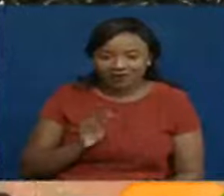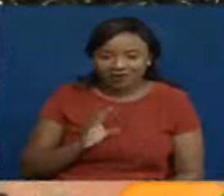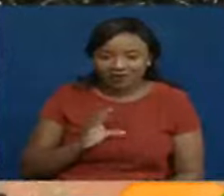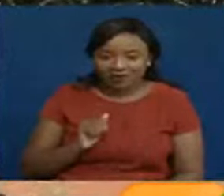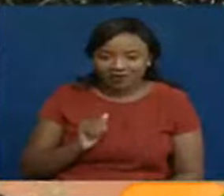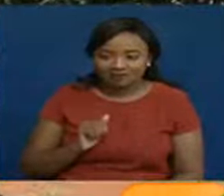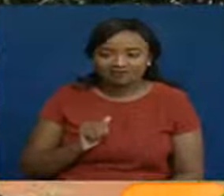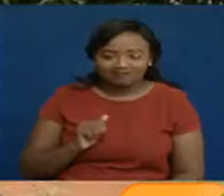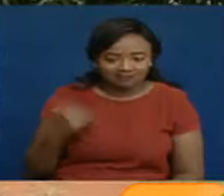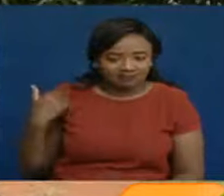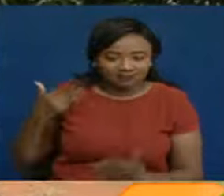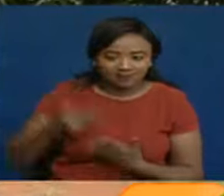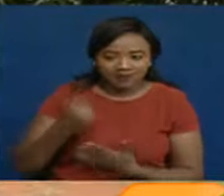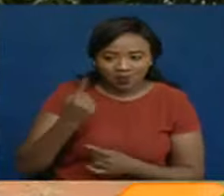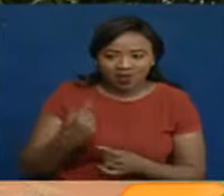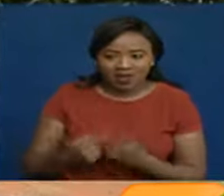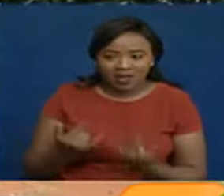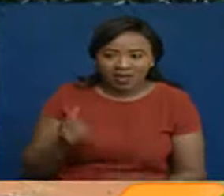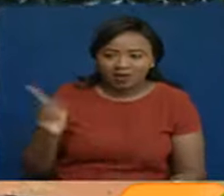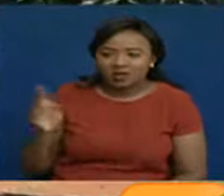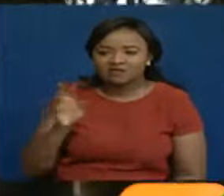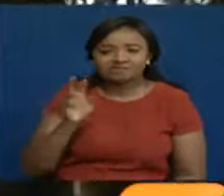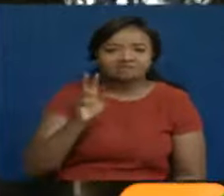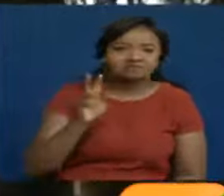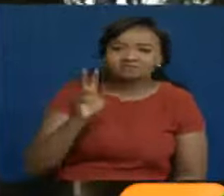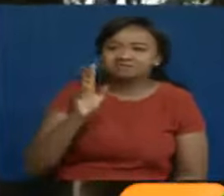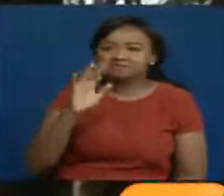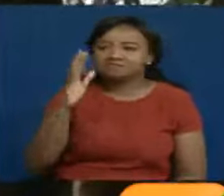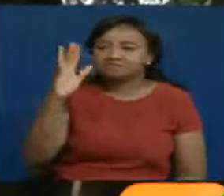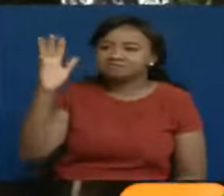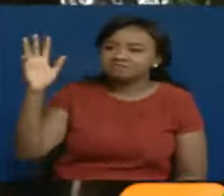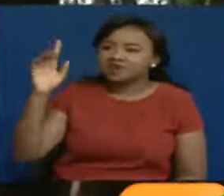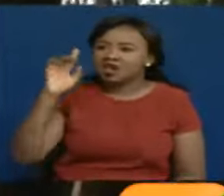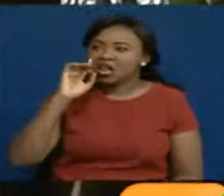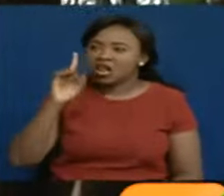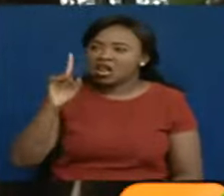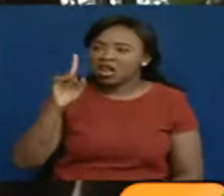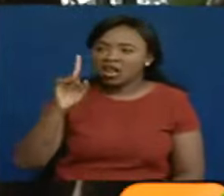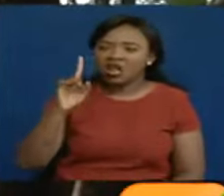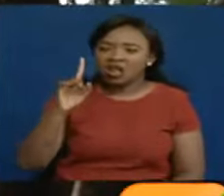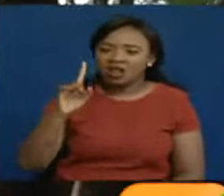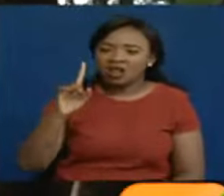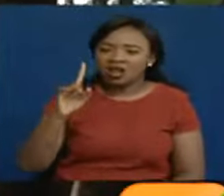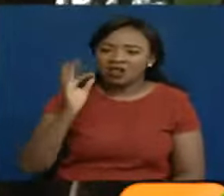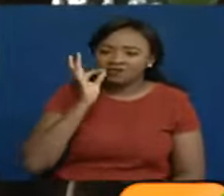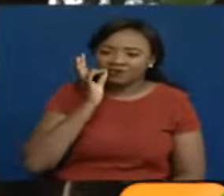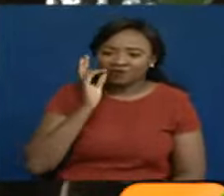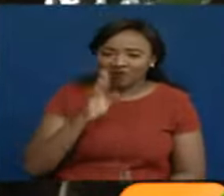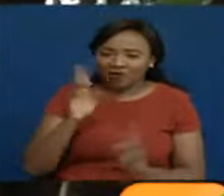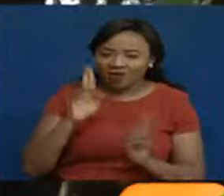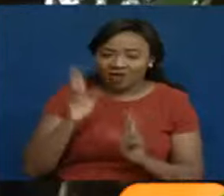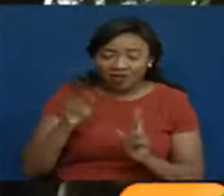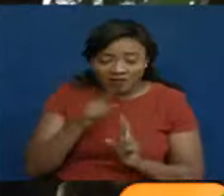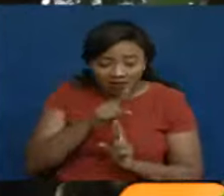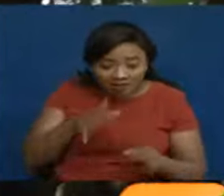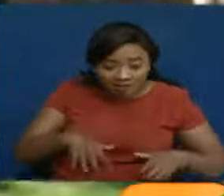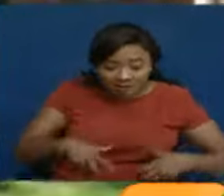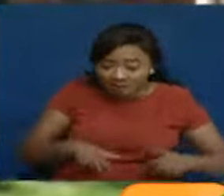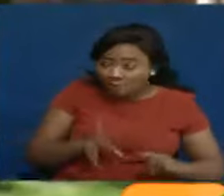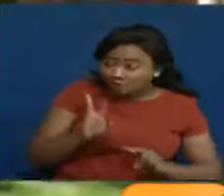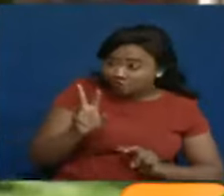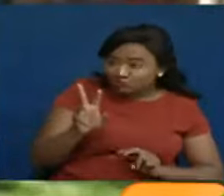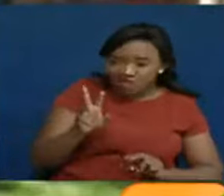sasa. Anakagua mti huu kwa ustadi, mazao ya mti huu yakining'inia na kuwa kivutio kwa nyani